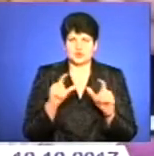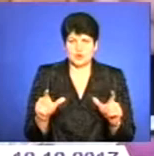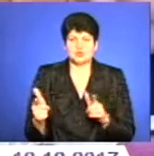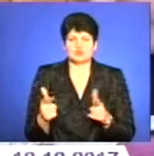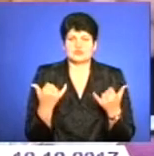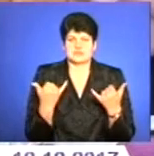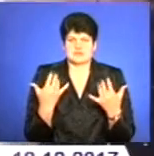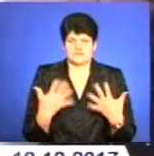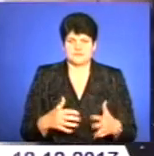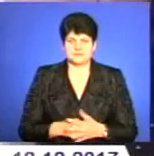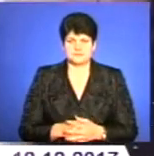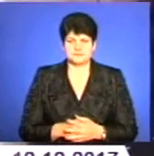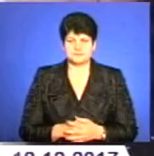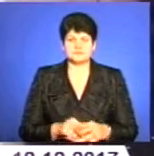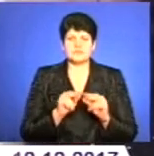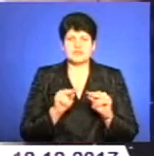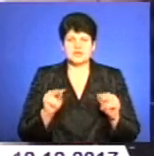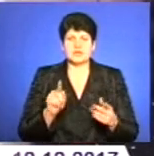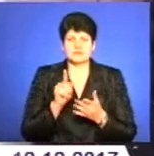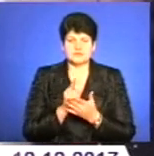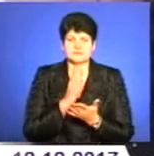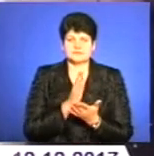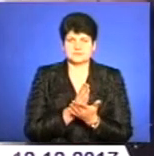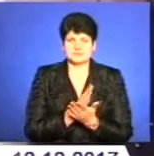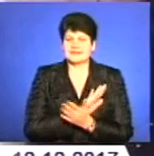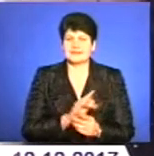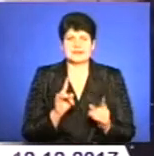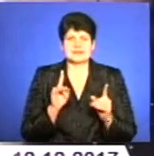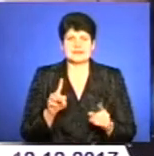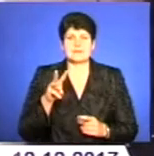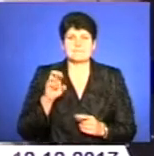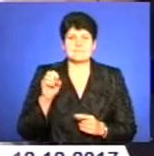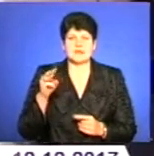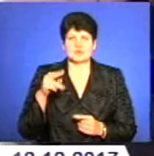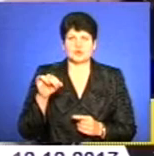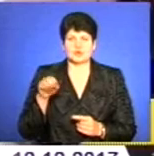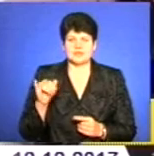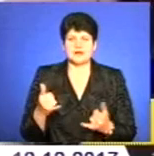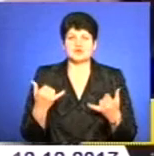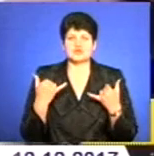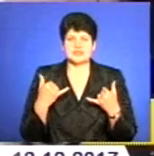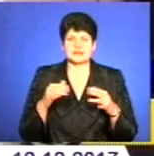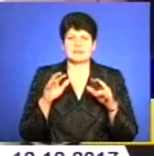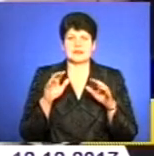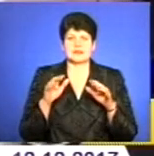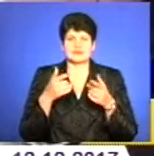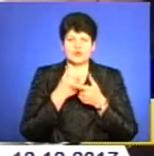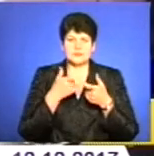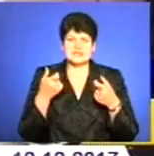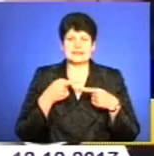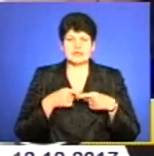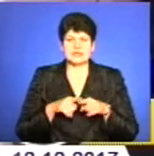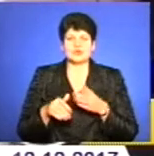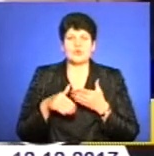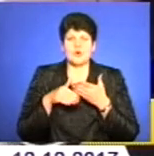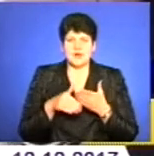відтепер. Вчителі повинні володіти не лише методиками, але і сучасними інформаційними технологіями, які би